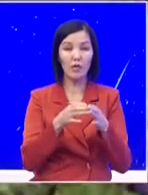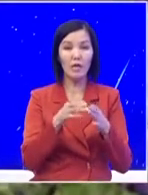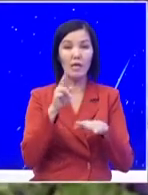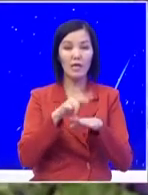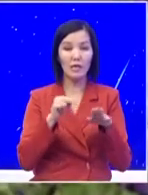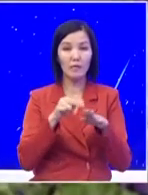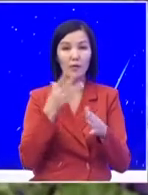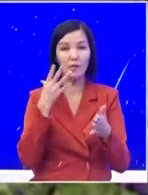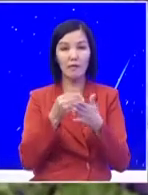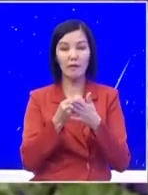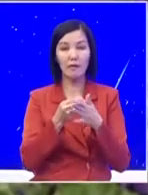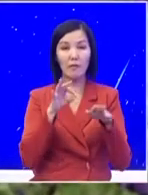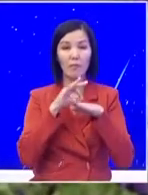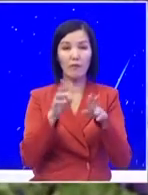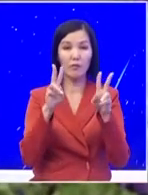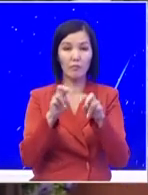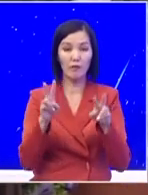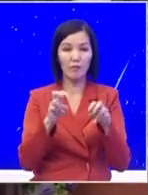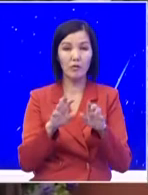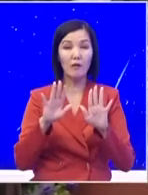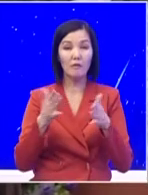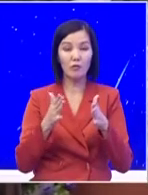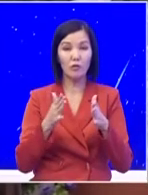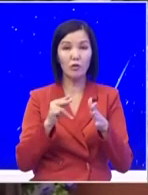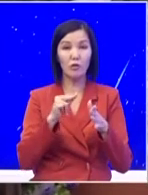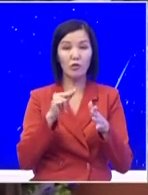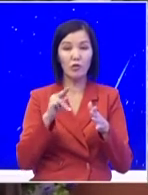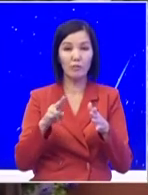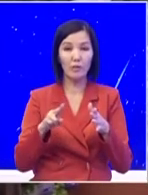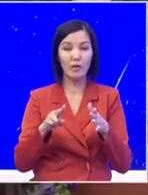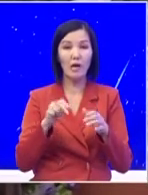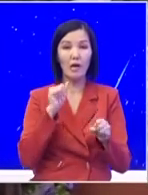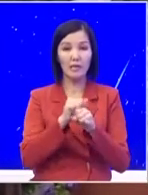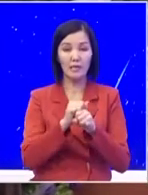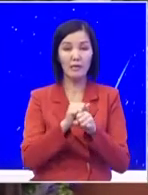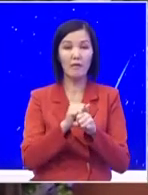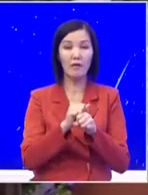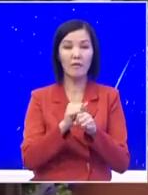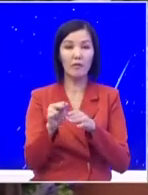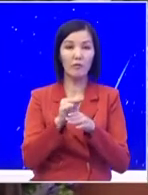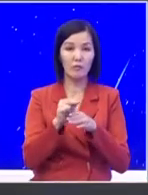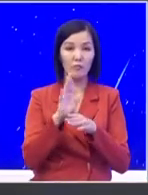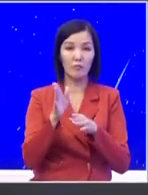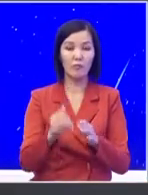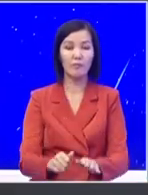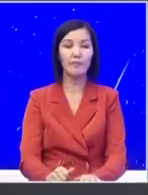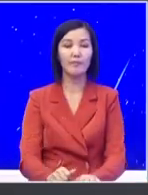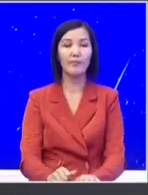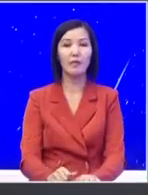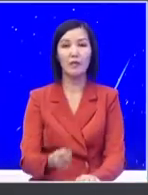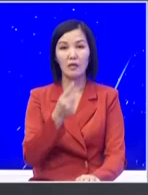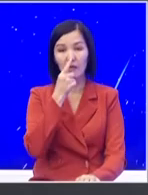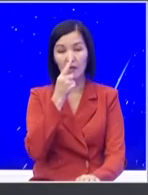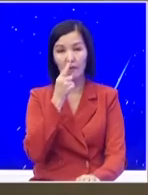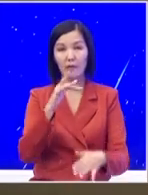инспекция своевременно проводят проверки и в случае обнаружения неполадок останавливают работы лифтов. До недавнего